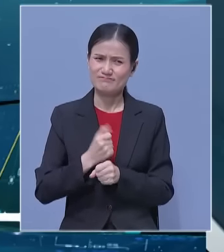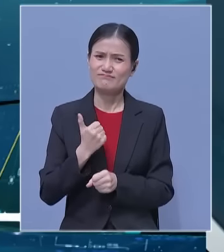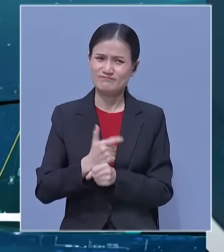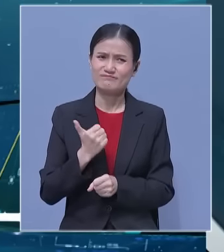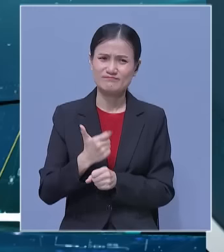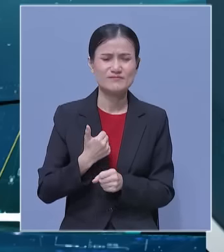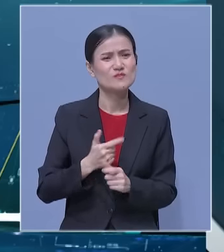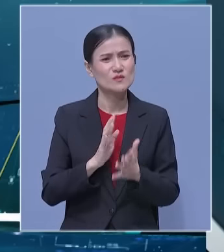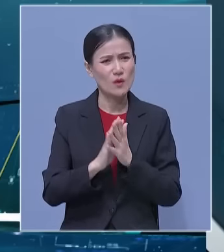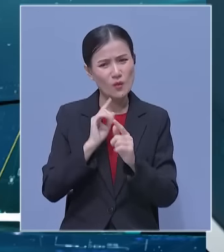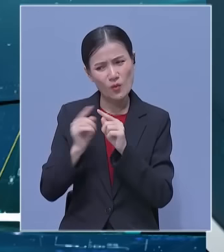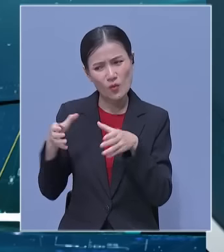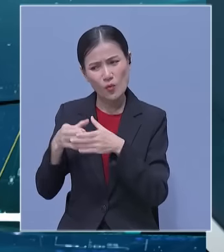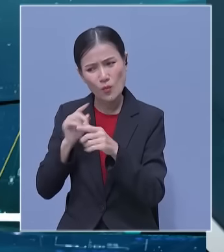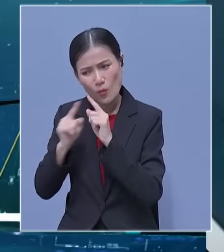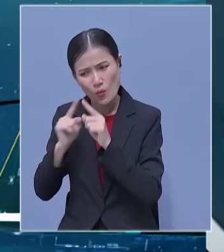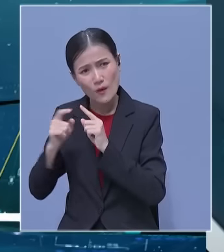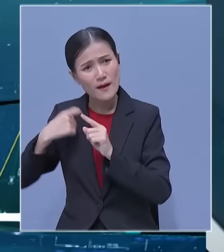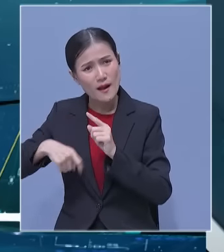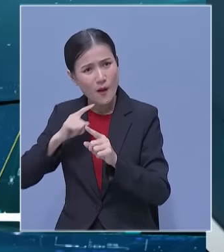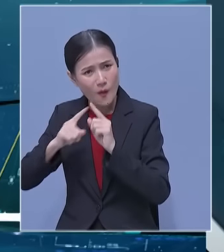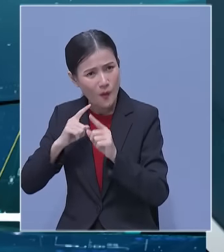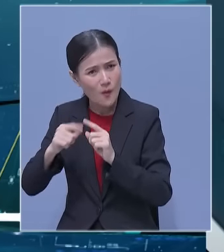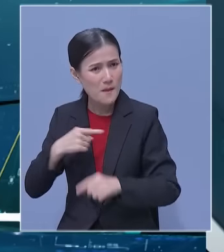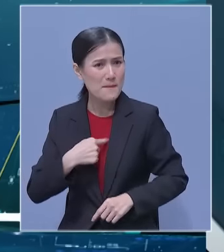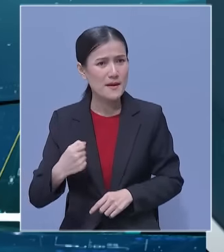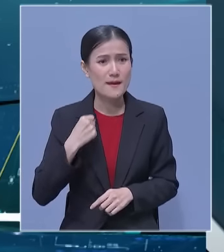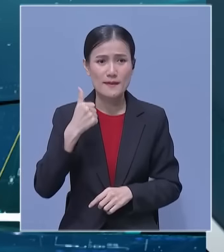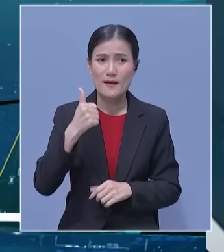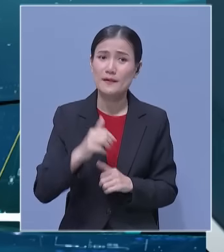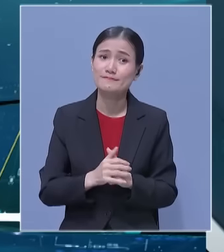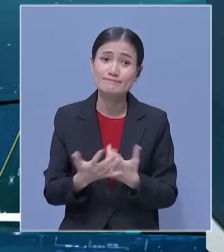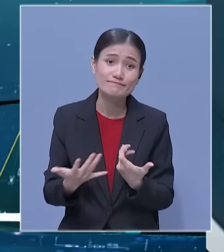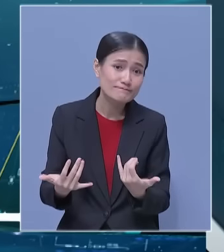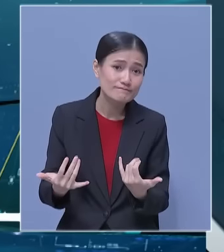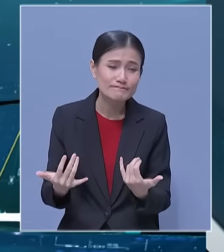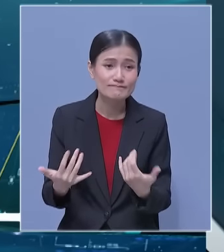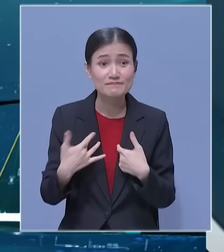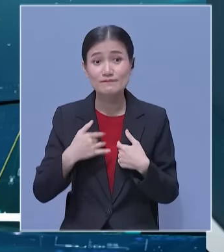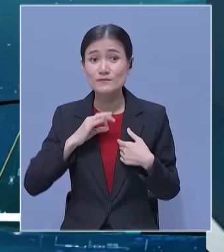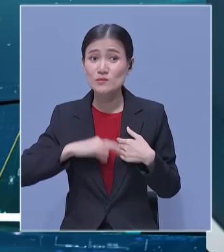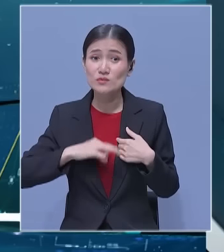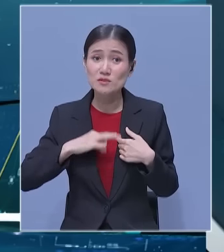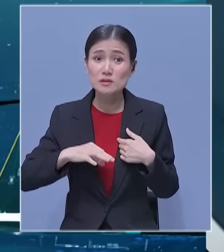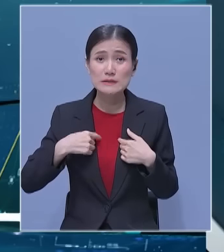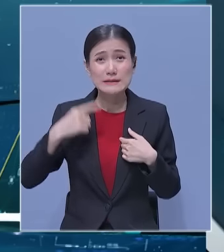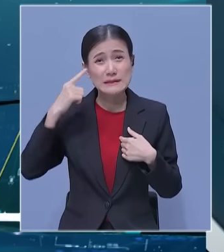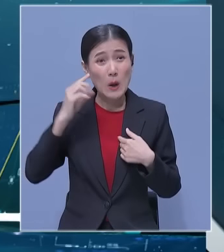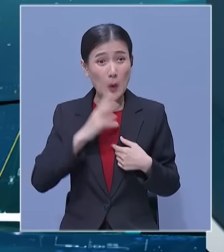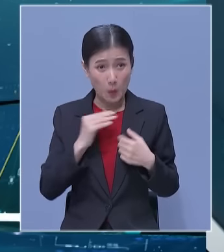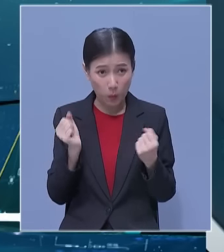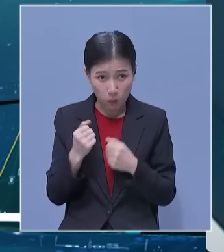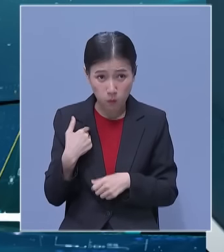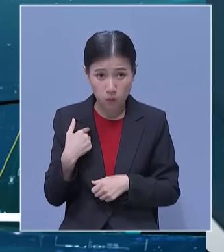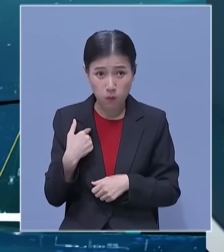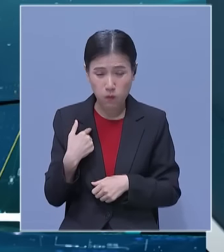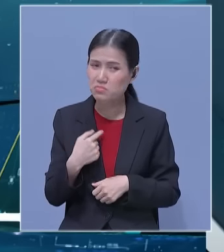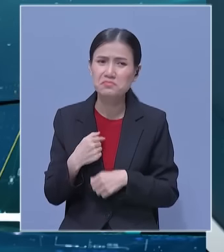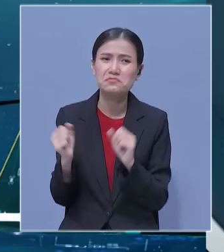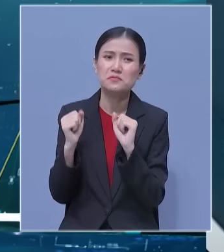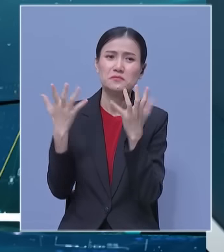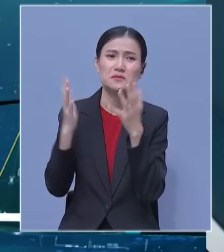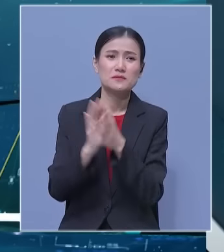ะพูดคุยกับทีมทนายค่ะนะคะเรื่องของการที่เสียสมาธิหรือไม่นั้นทางนักข่าวก็สอบถามนะคะคุณเศรษฐาบอกเลยบ